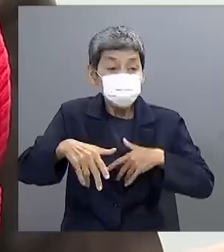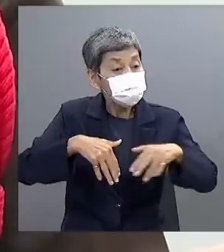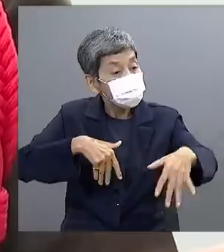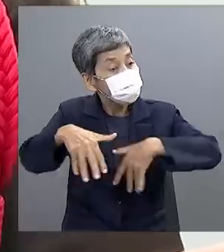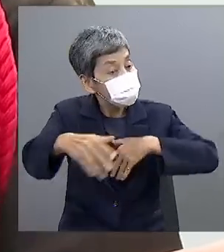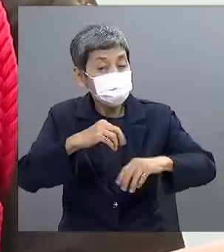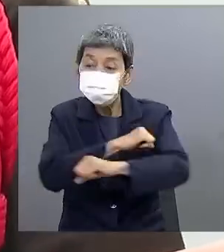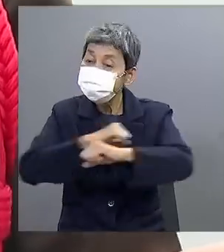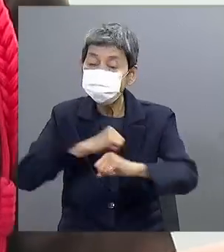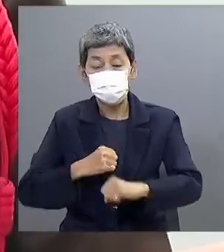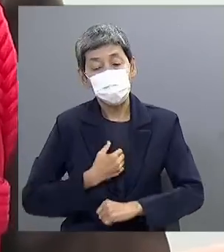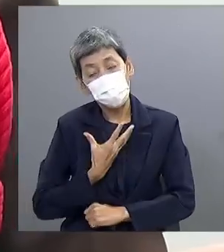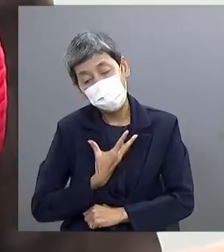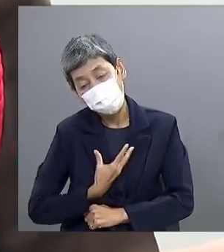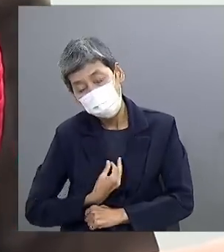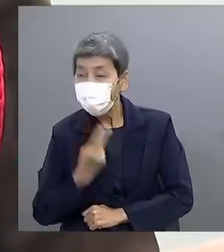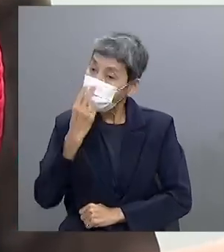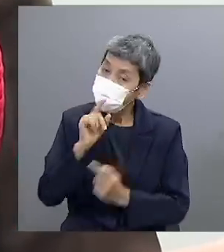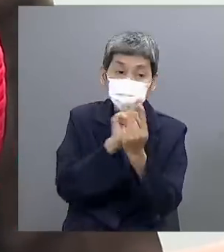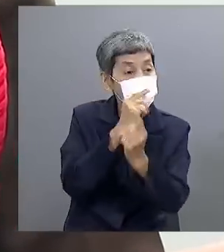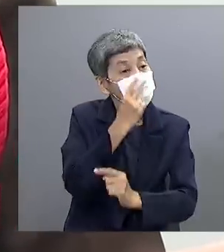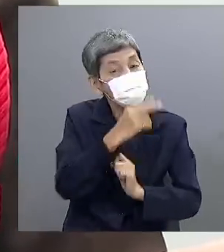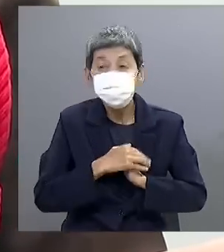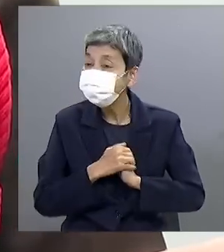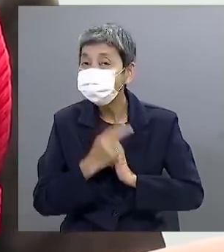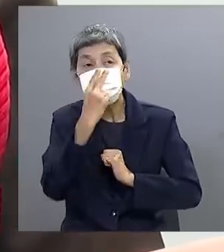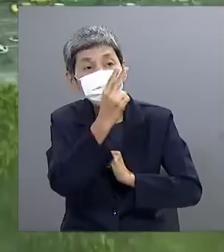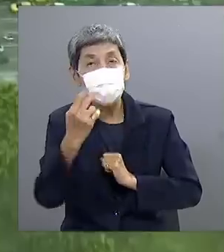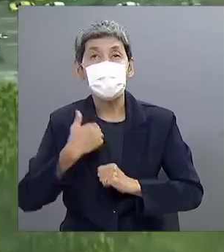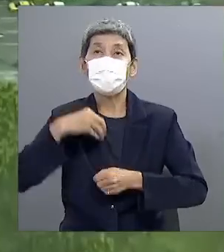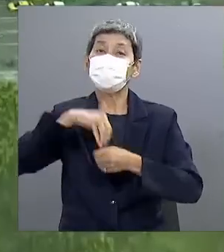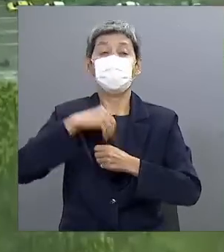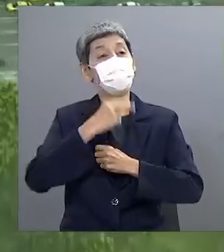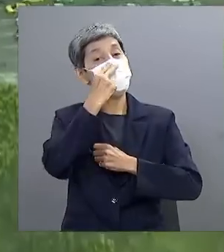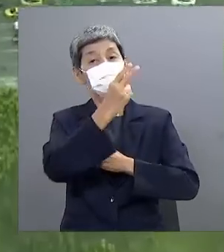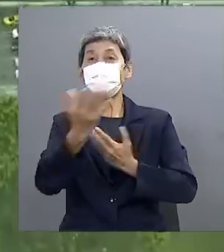ม่เหงาด้วยมันมีเพื่อนมีอะไรได้ดูบางทีเราอยู่นี่เราก็ได้ดู